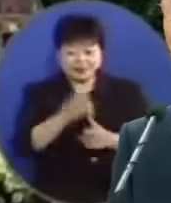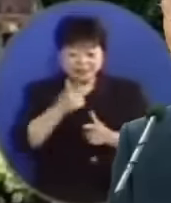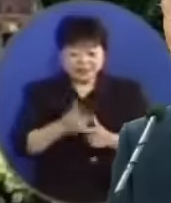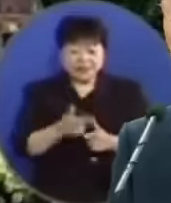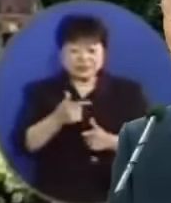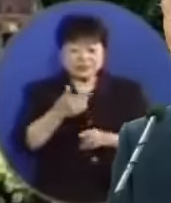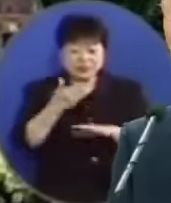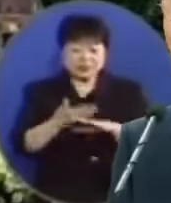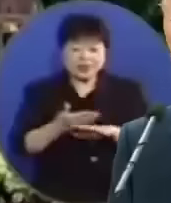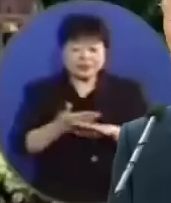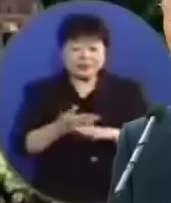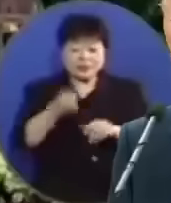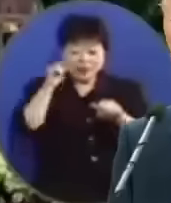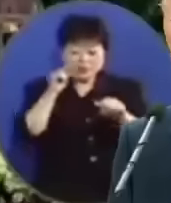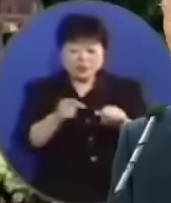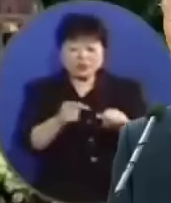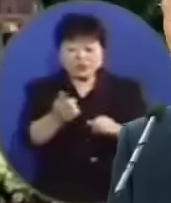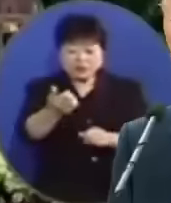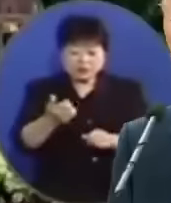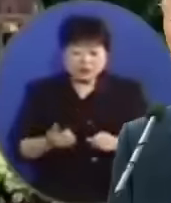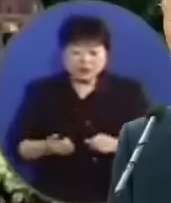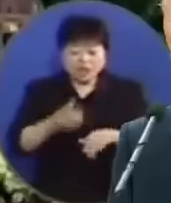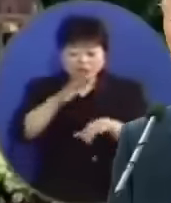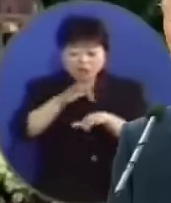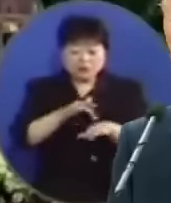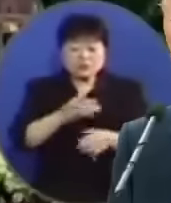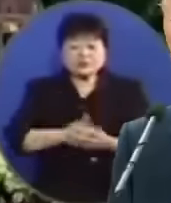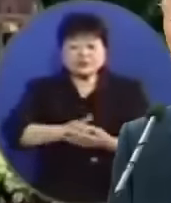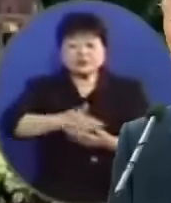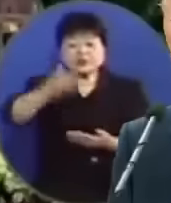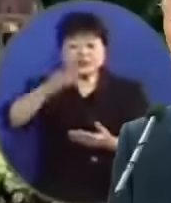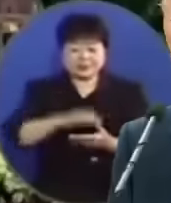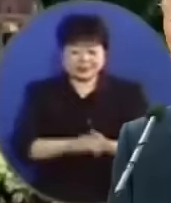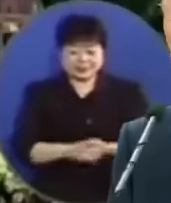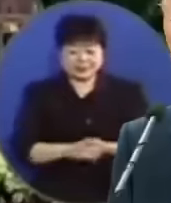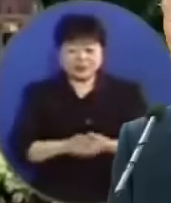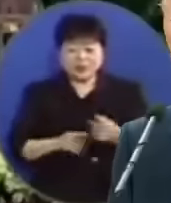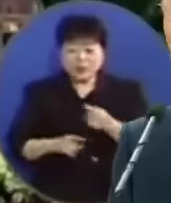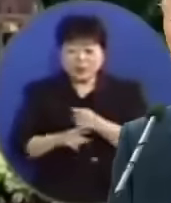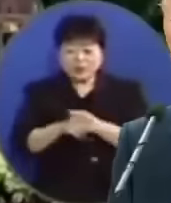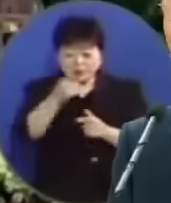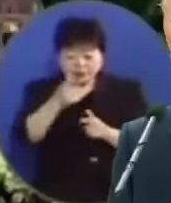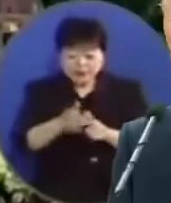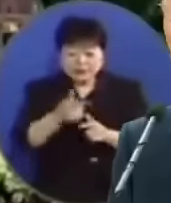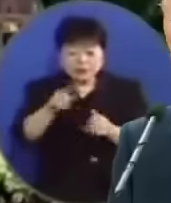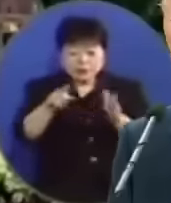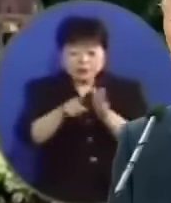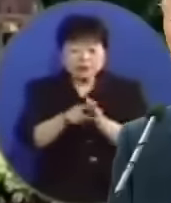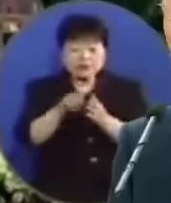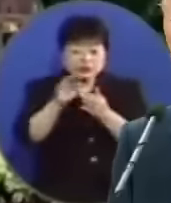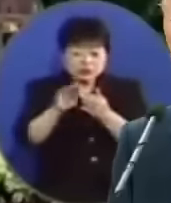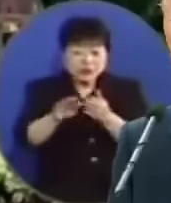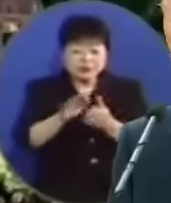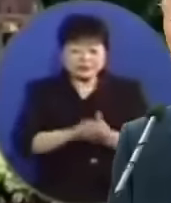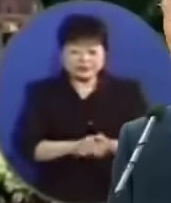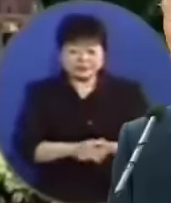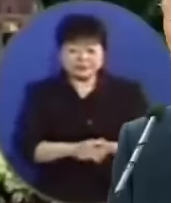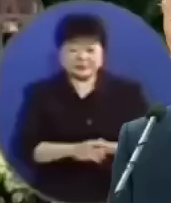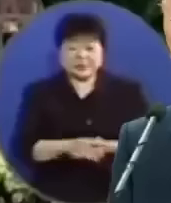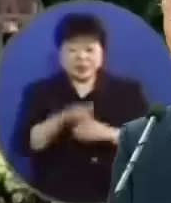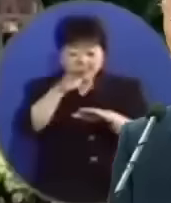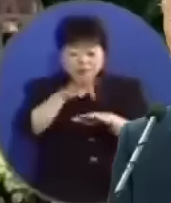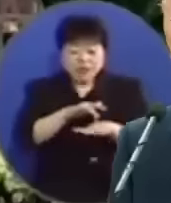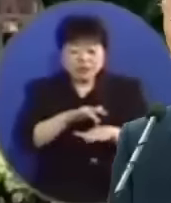예수님은 다른 모든 명령을 하시기 전에 귀신을 쫓아내라고 말씀하셨습니다. 왜냐하면 예수님을 믿고 난 다음에도